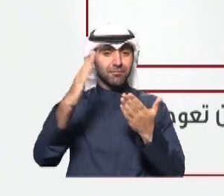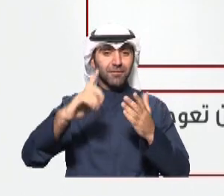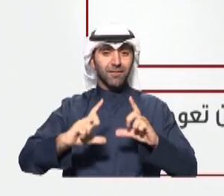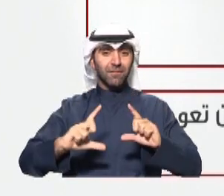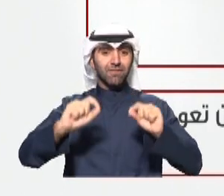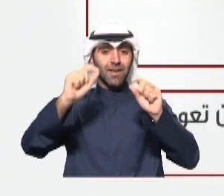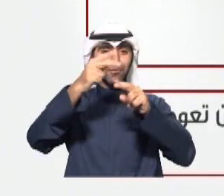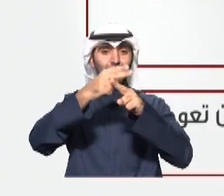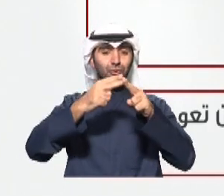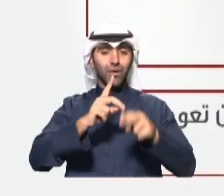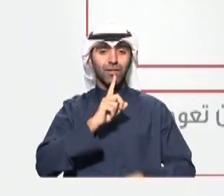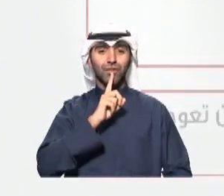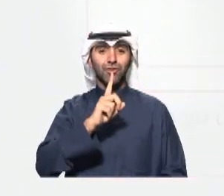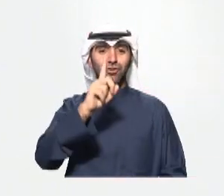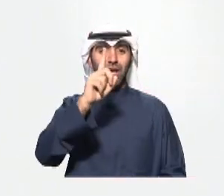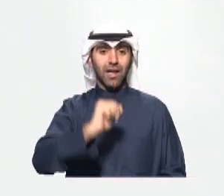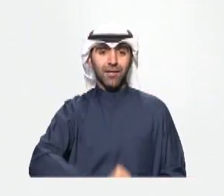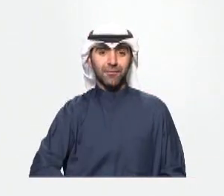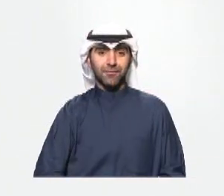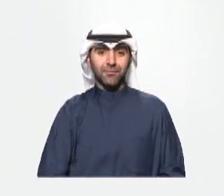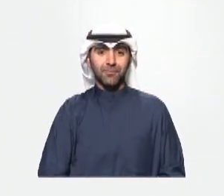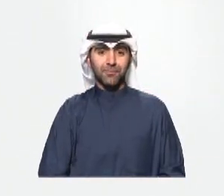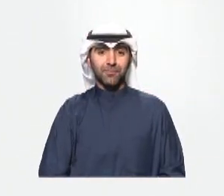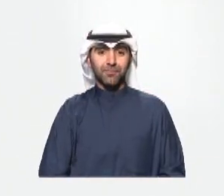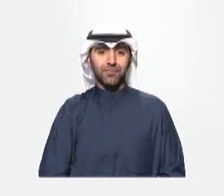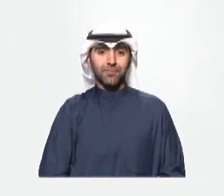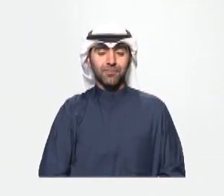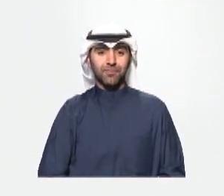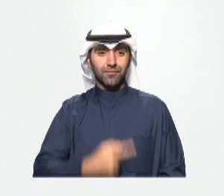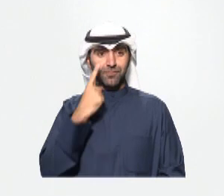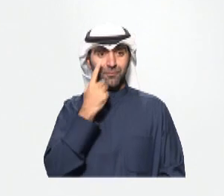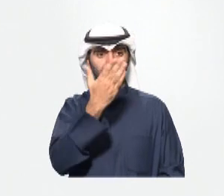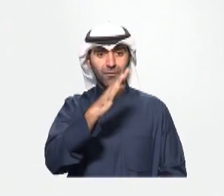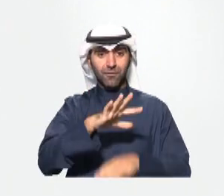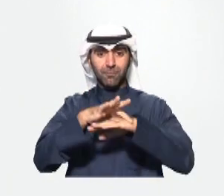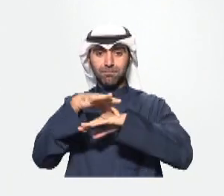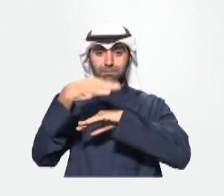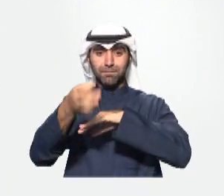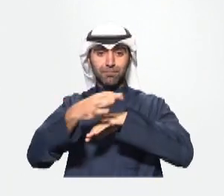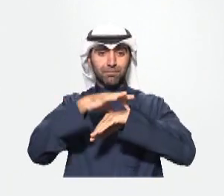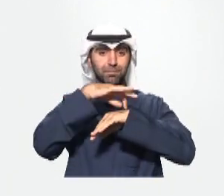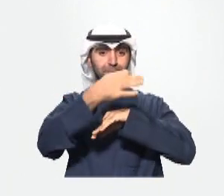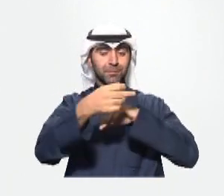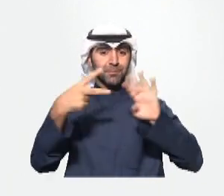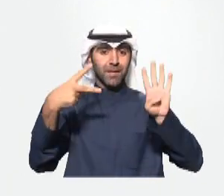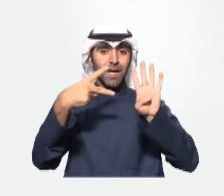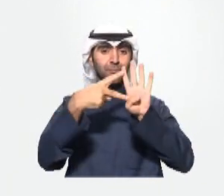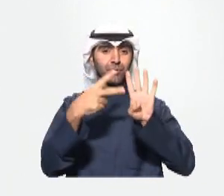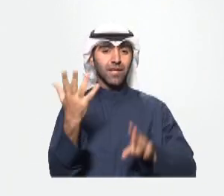بكثير من حالات الإصابة. حالات الإصابة خلال 24 ساعة الماضية كانت